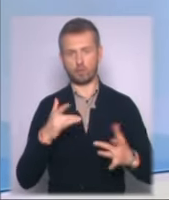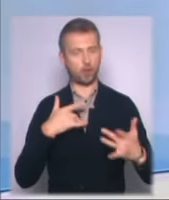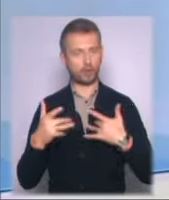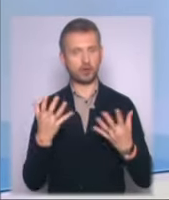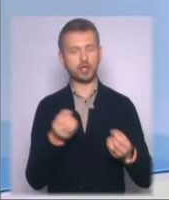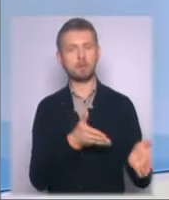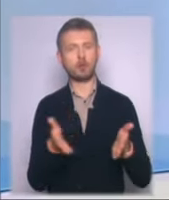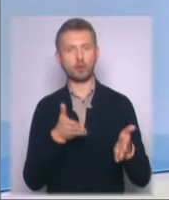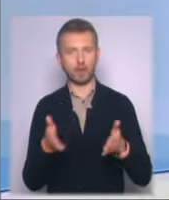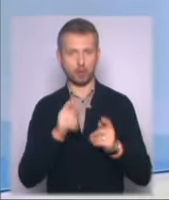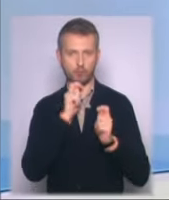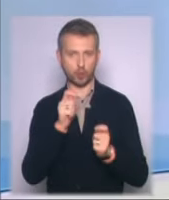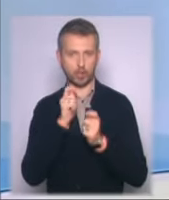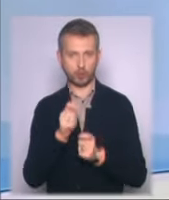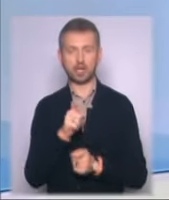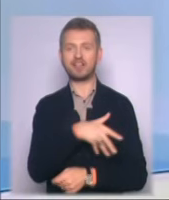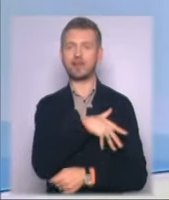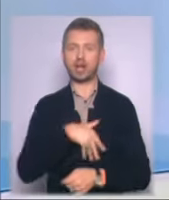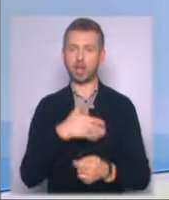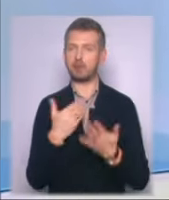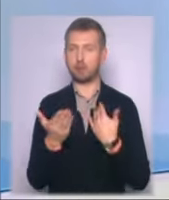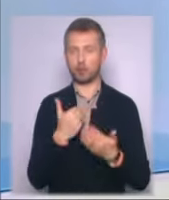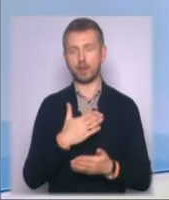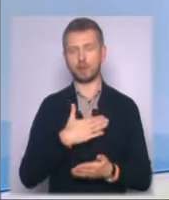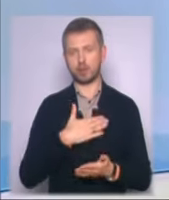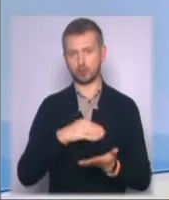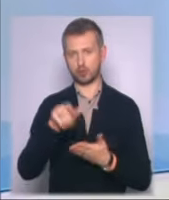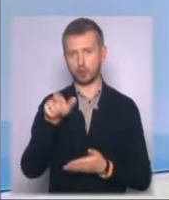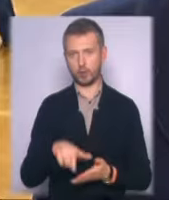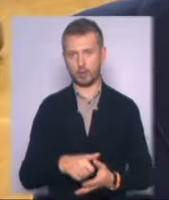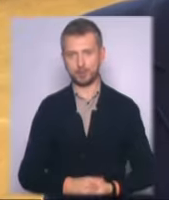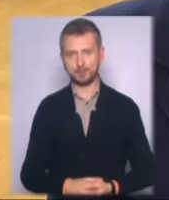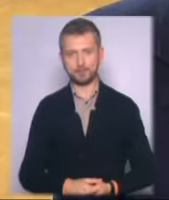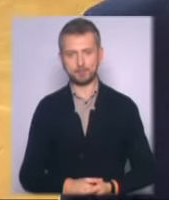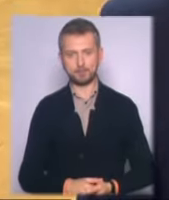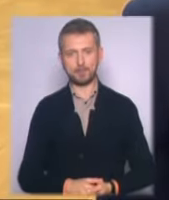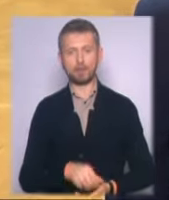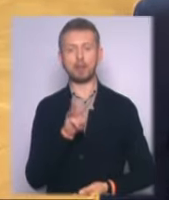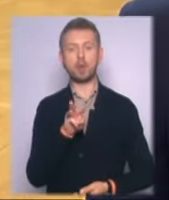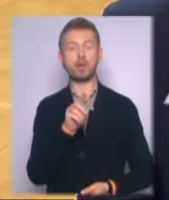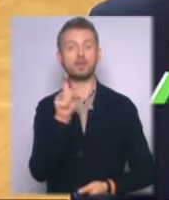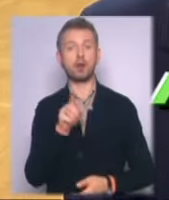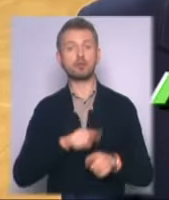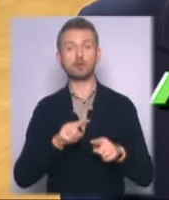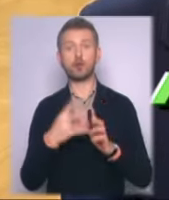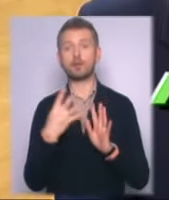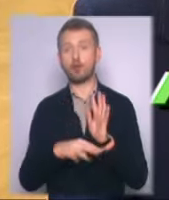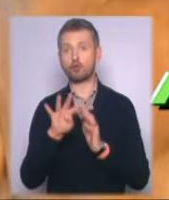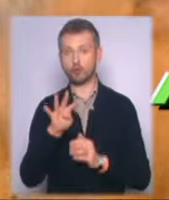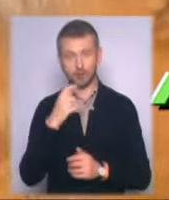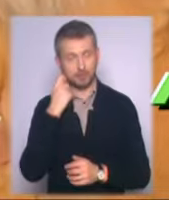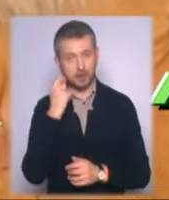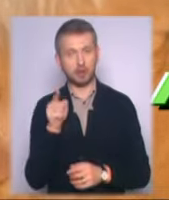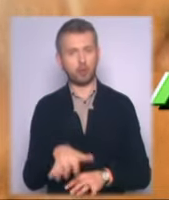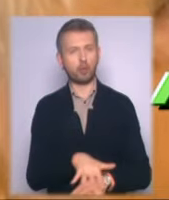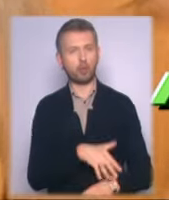підготувало подарунки. З ветеранами спілкувалась і Наталія Серданова. Миколі Захаровичу скоро 94, на його довгий